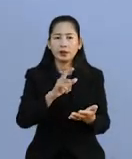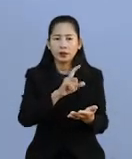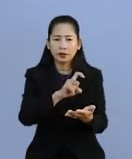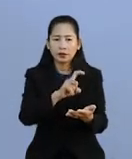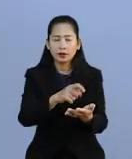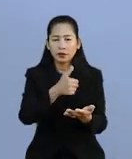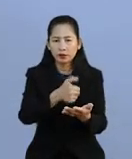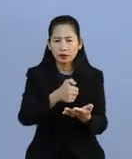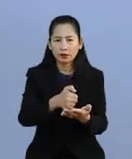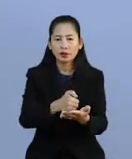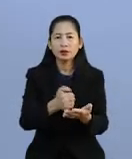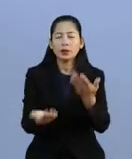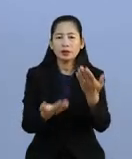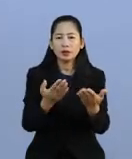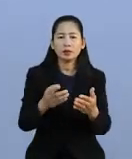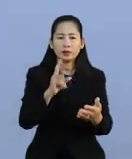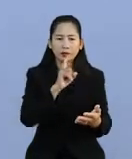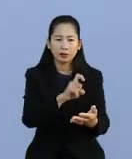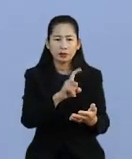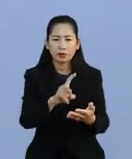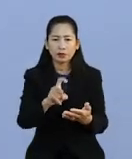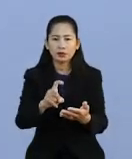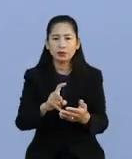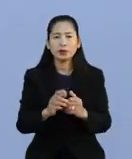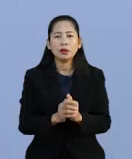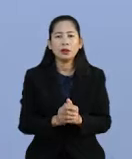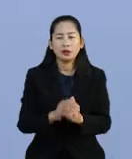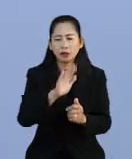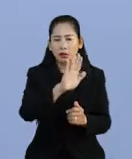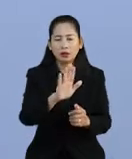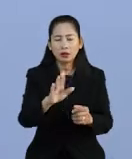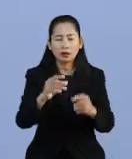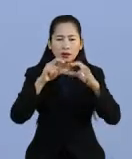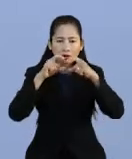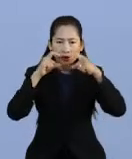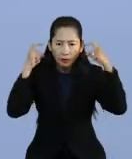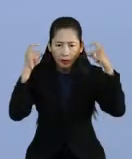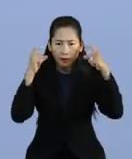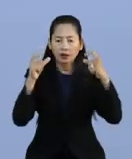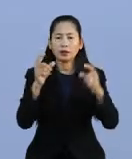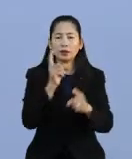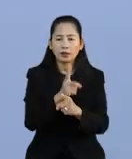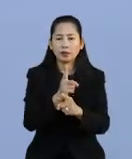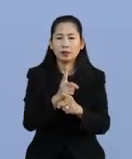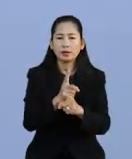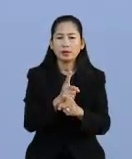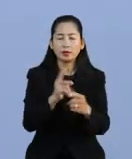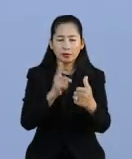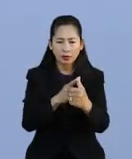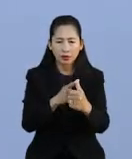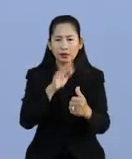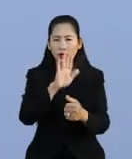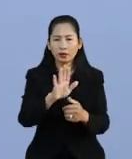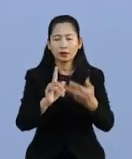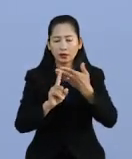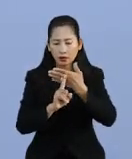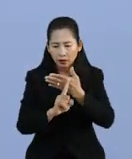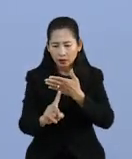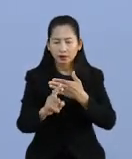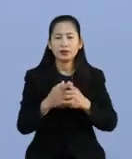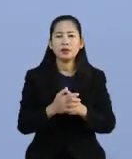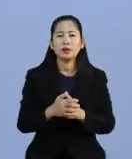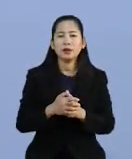rồi sầm đập nhựt đáy rư co a co sầm đập nhựt đáy cho con trâu tai bẹ mà ai bàn trầm trâu môn pe để con tranh từ cài